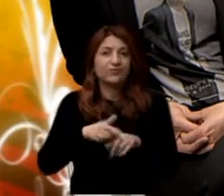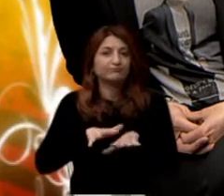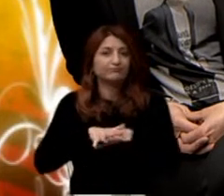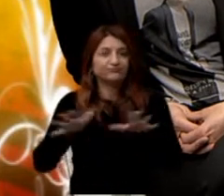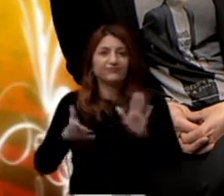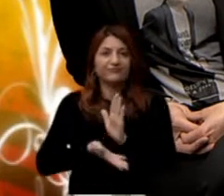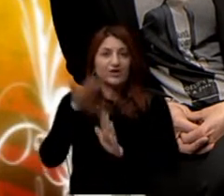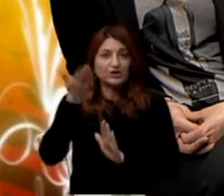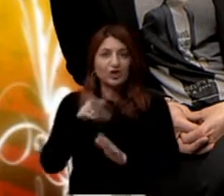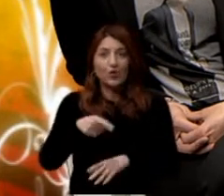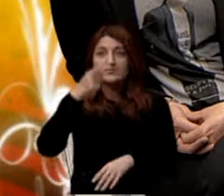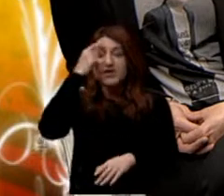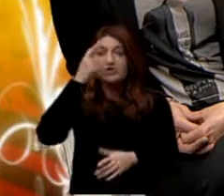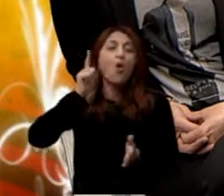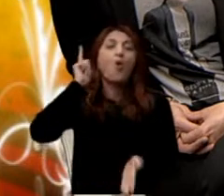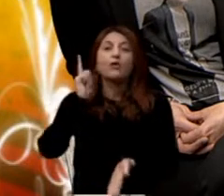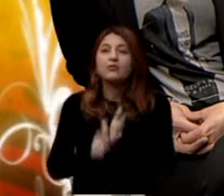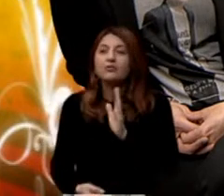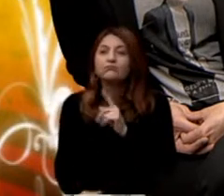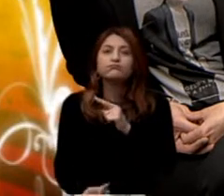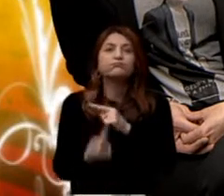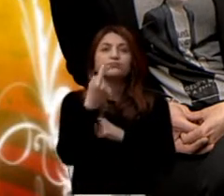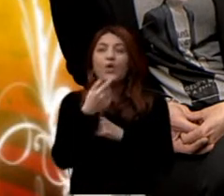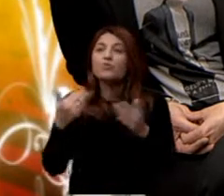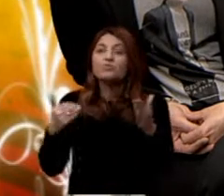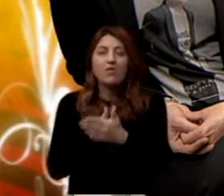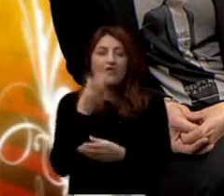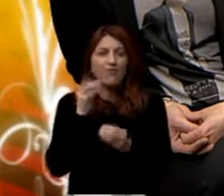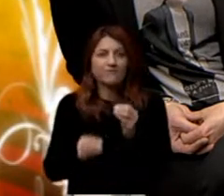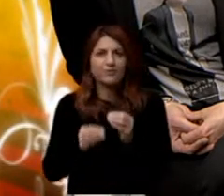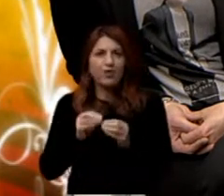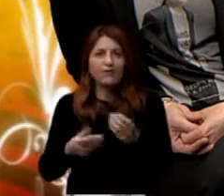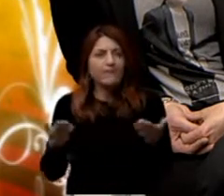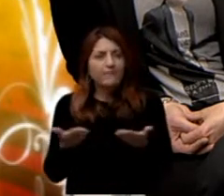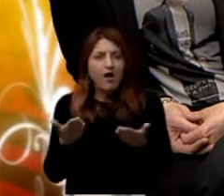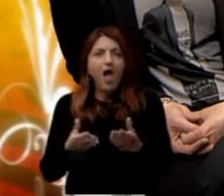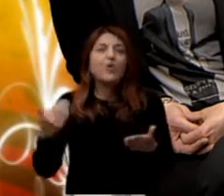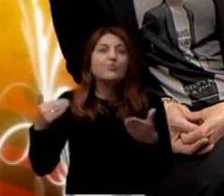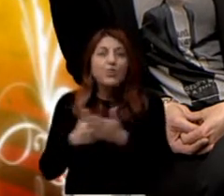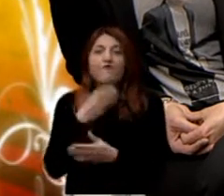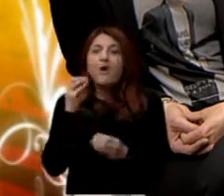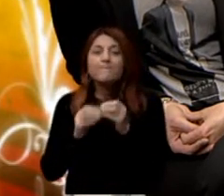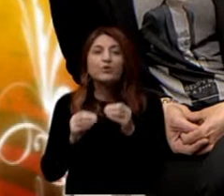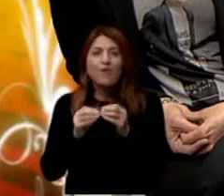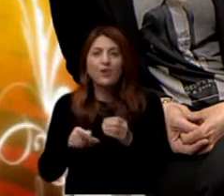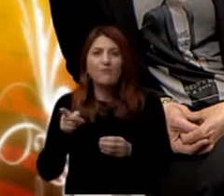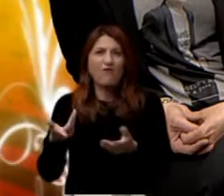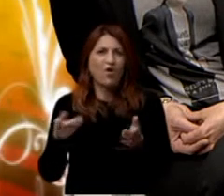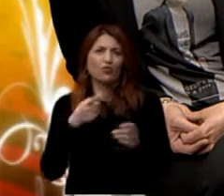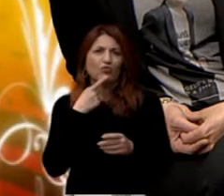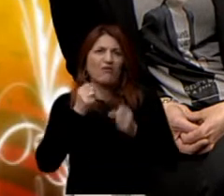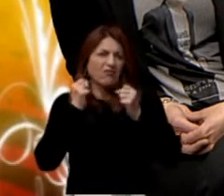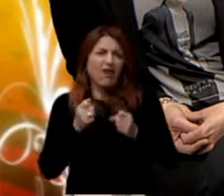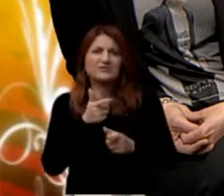To znači, nama se najedanput pojavljuje novi problem. A novi problem, baš u toj dubokoj